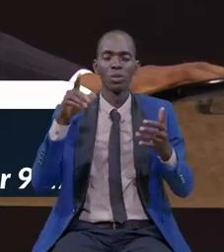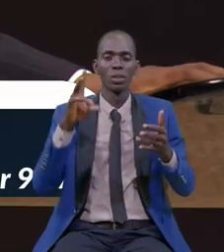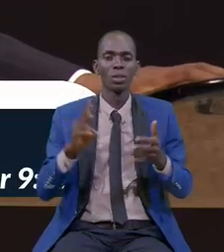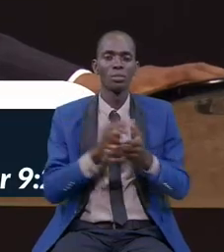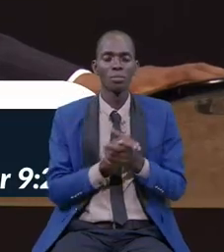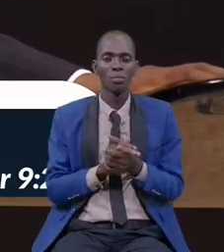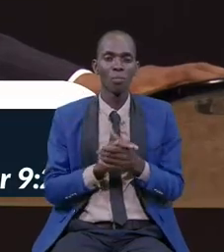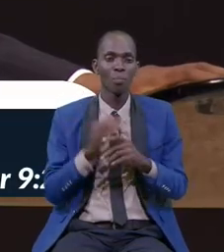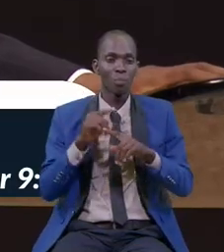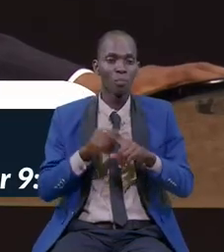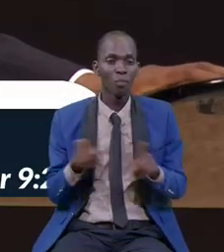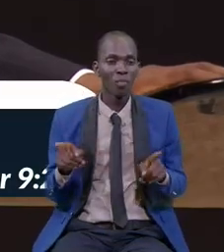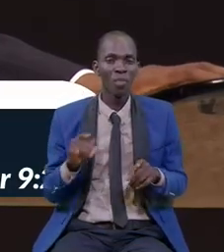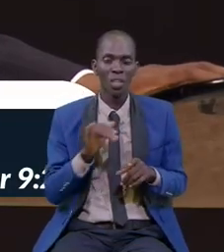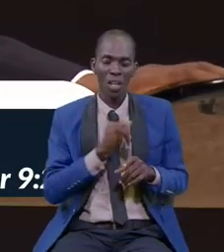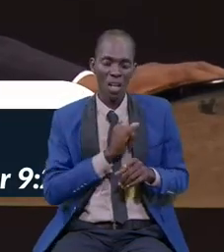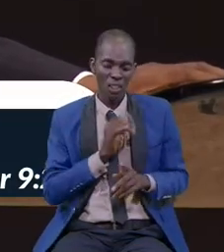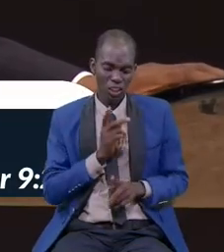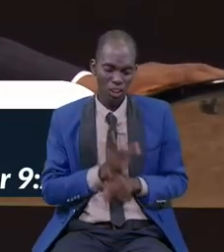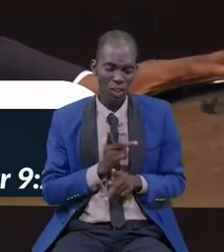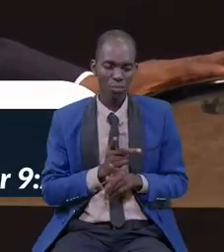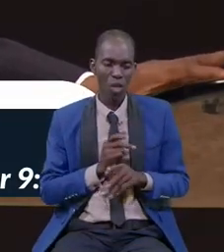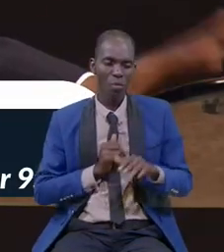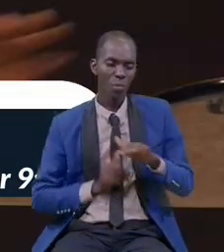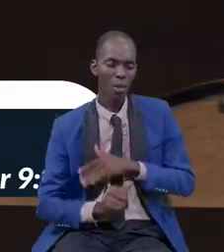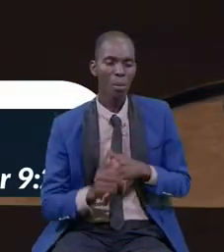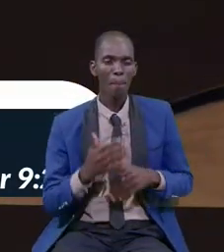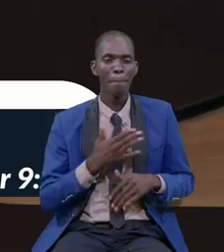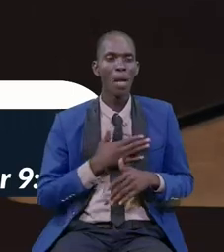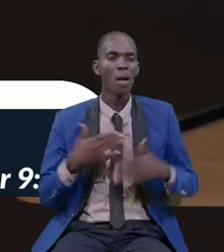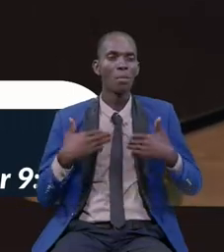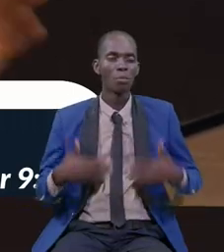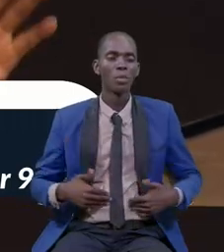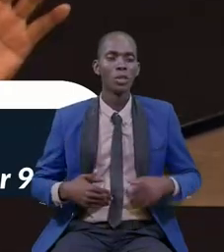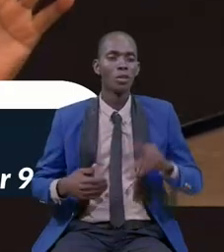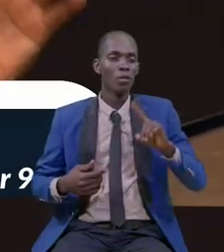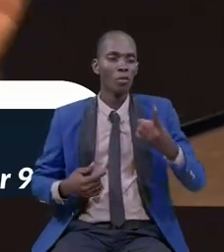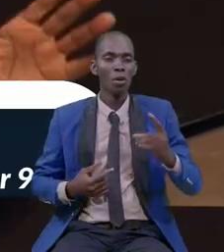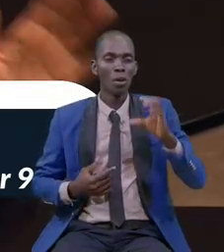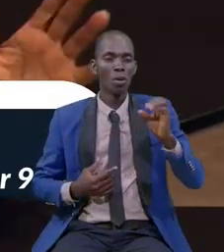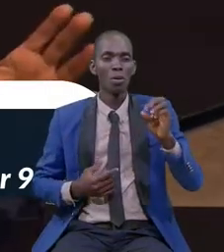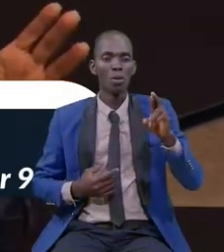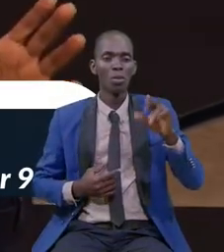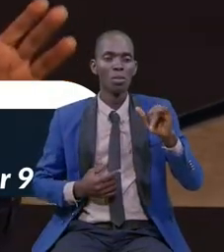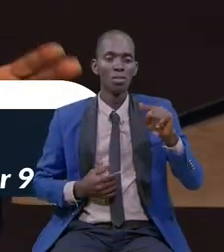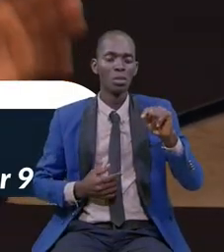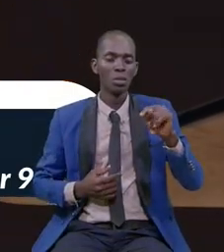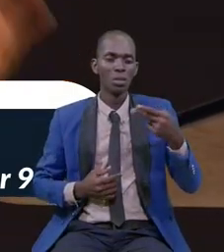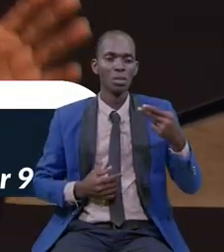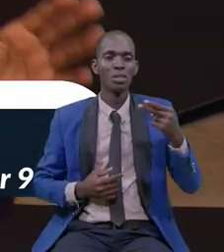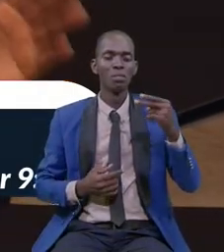27 je traite durement mon corps Paul était un croyant